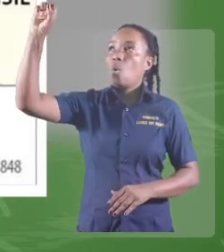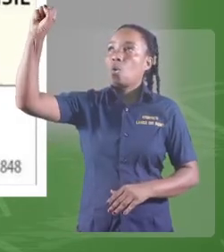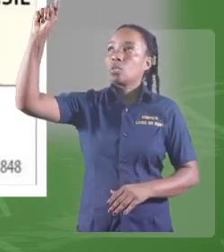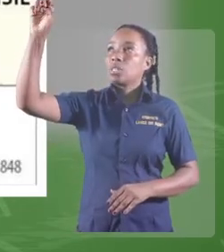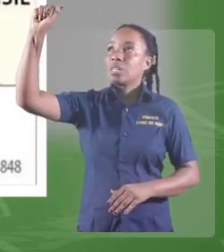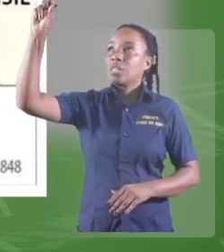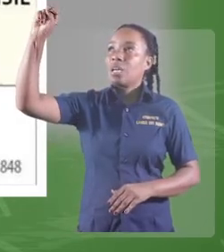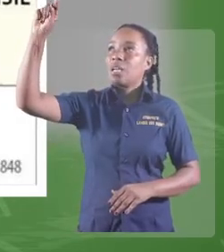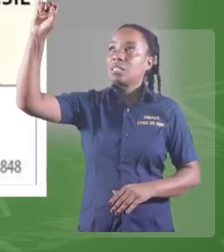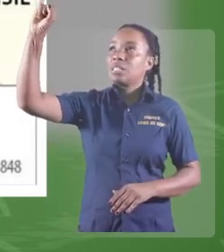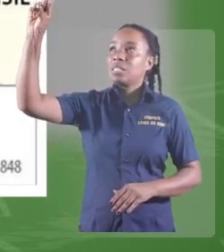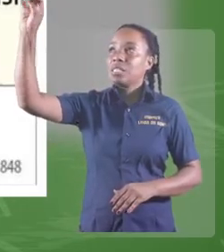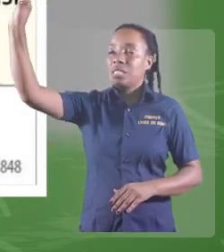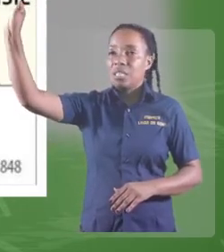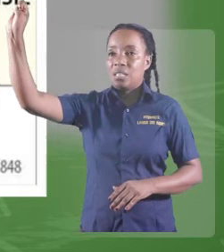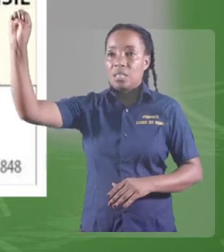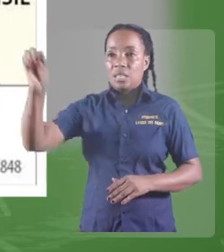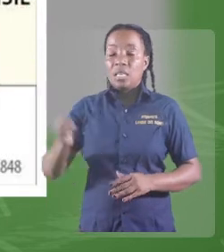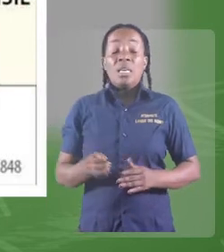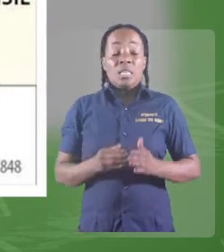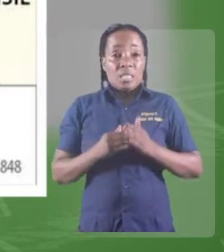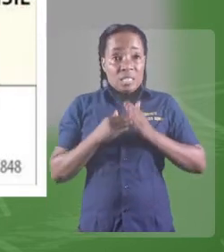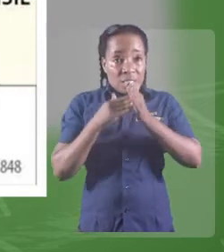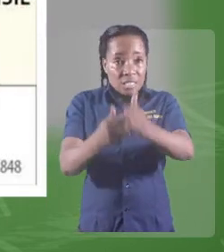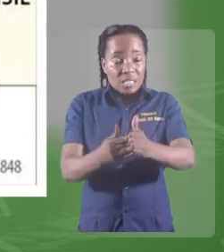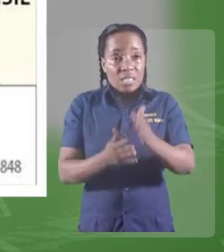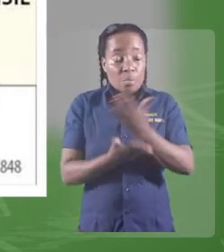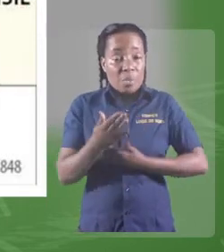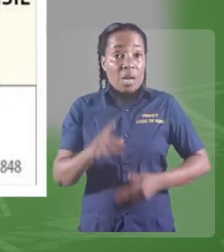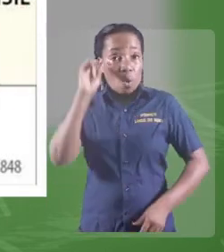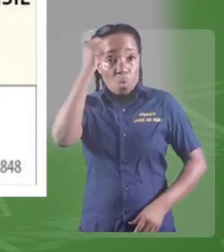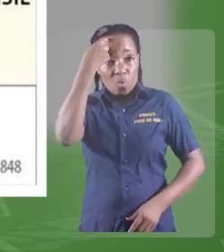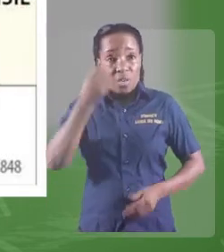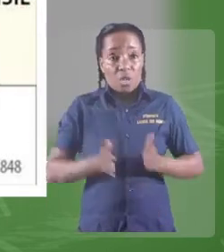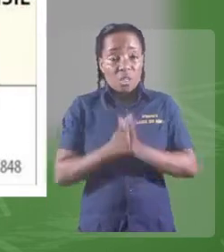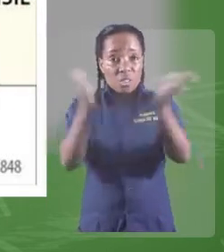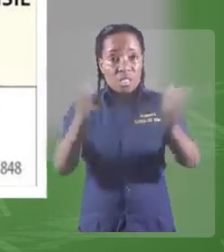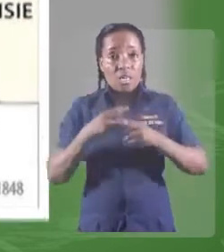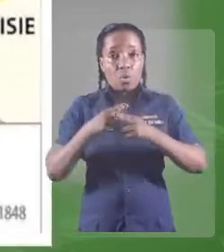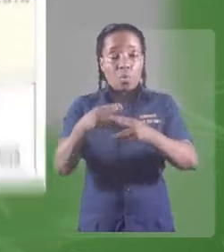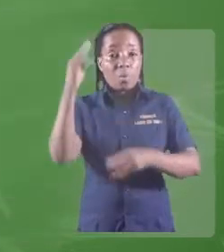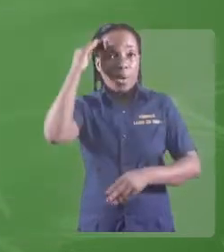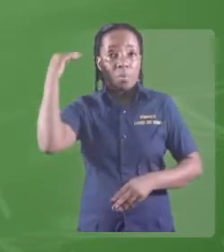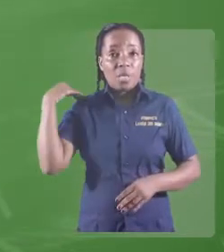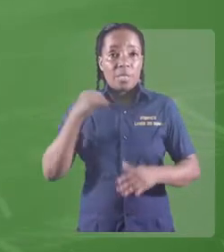l'autorité d'un gouverneur général nommé par le ministère de